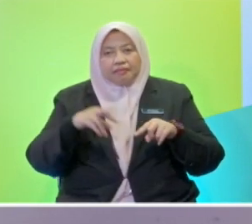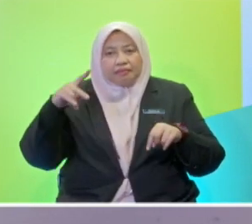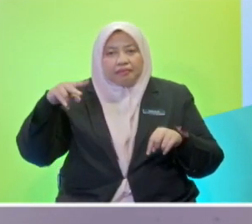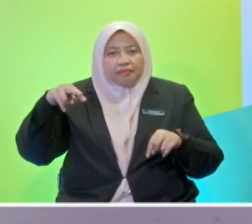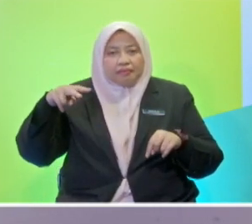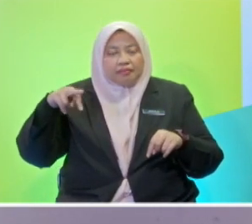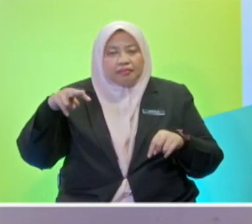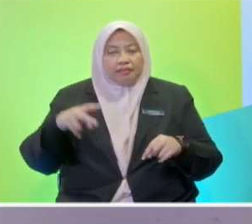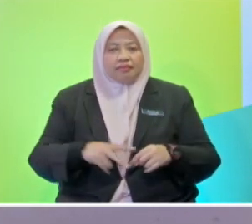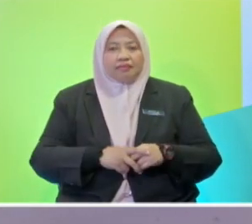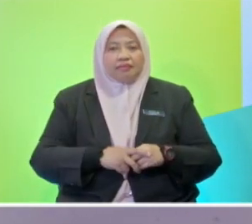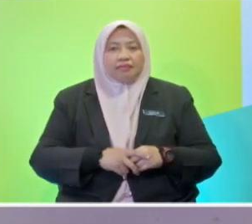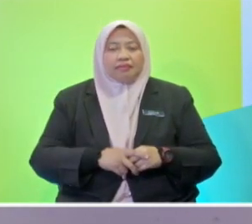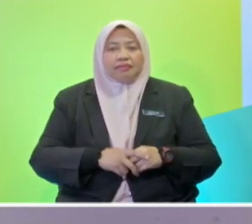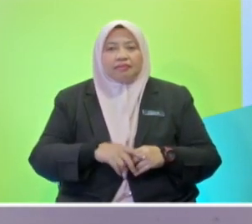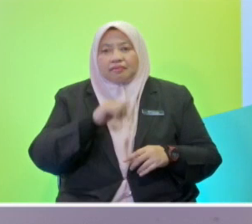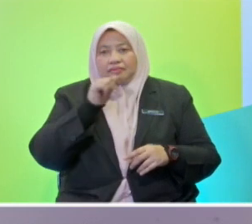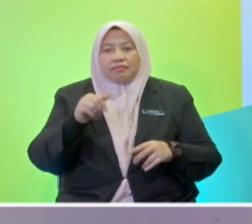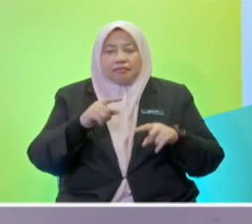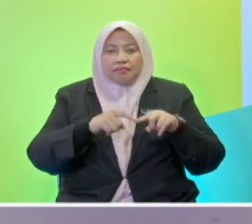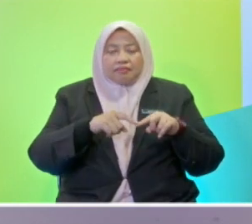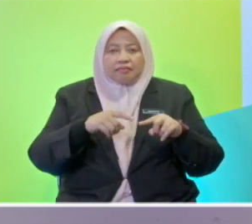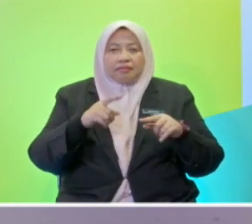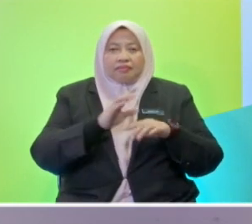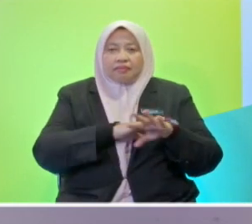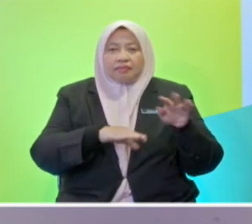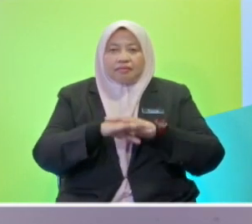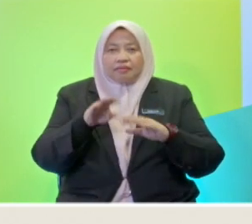kuku kaki bukan kuku tangan bersih